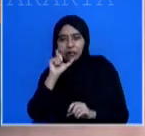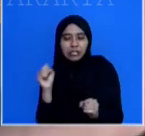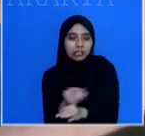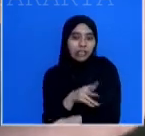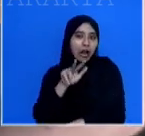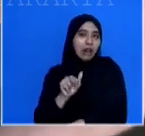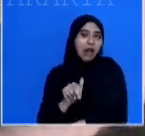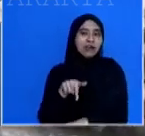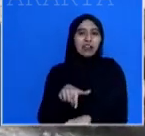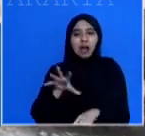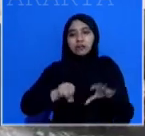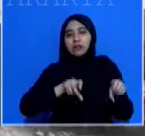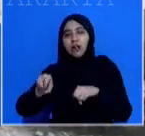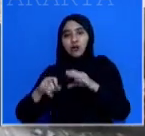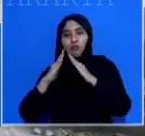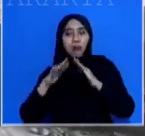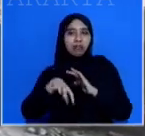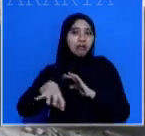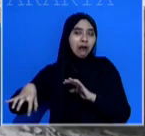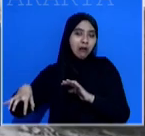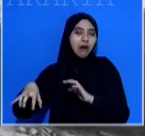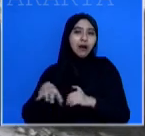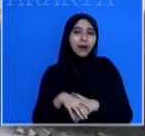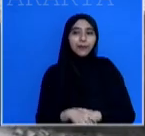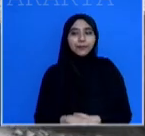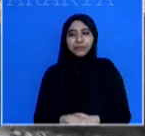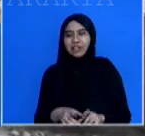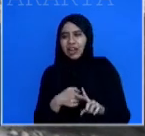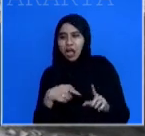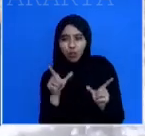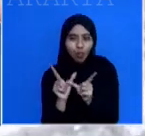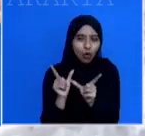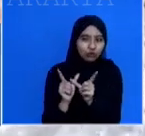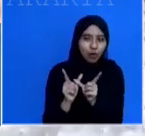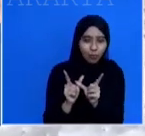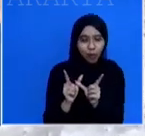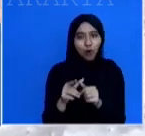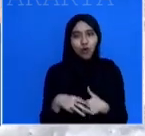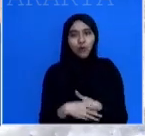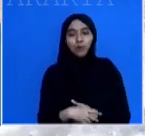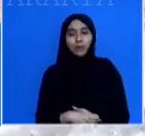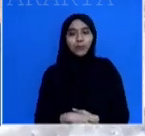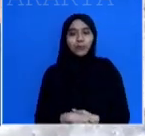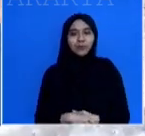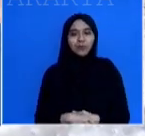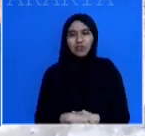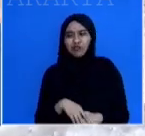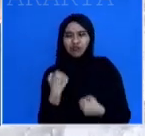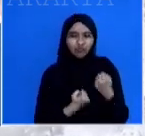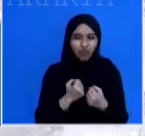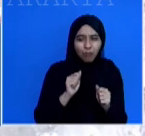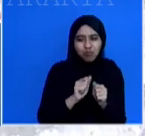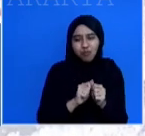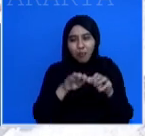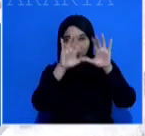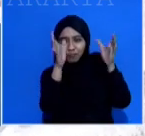saking sakjawining laladan mliginipun saking Wonosobo Jawa Tengah. Kanthi saya mekaraken usaha kerajinan ingkang